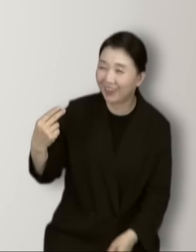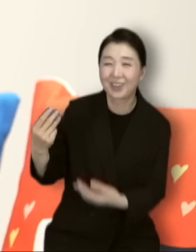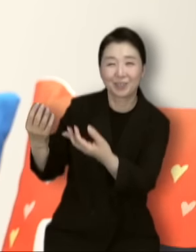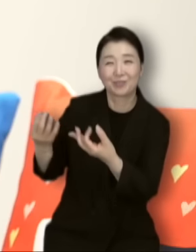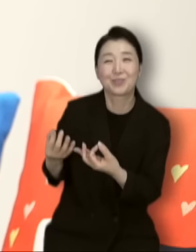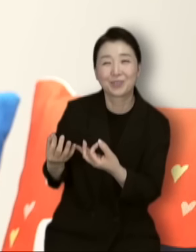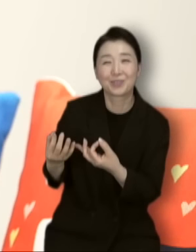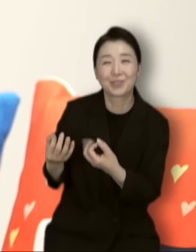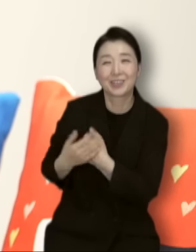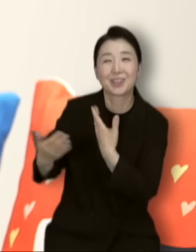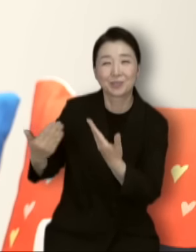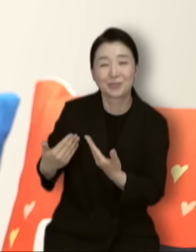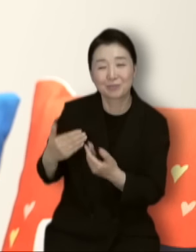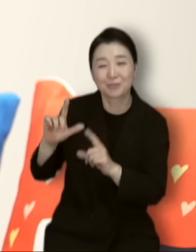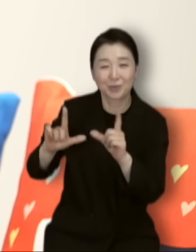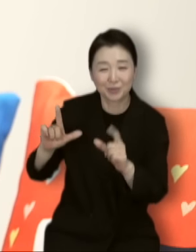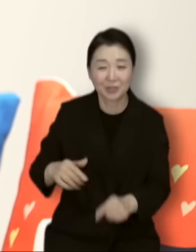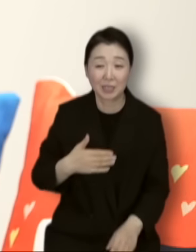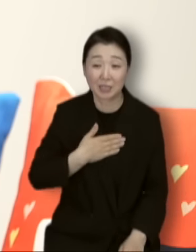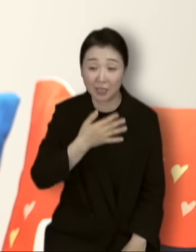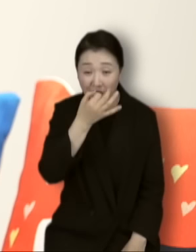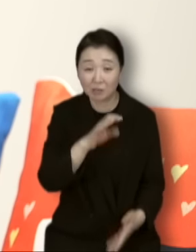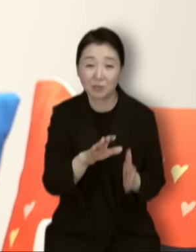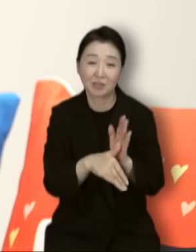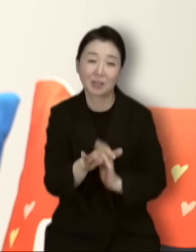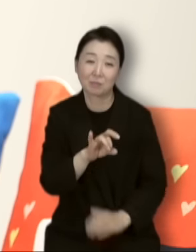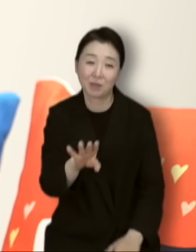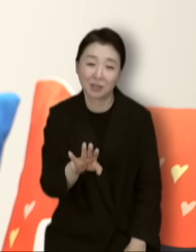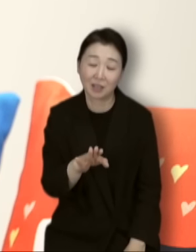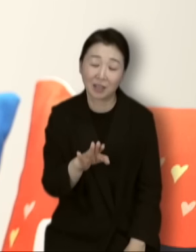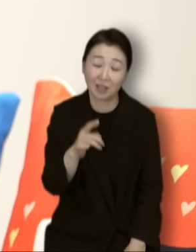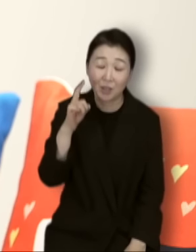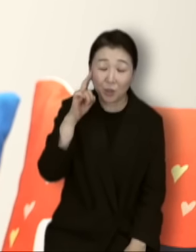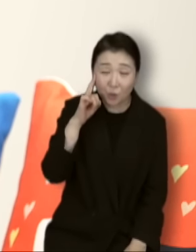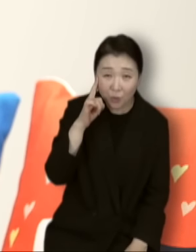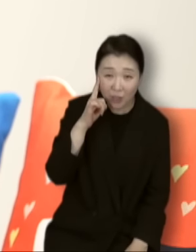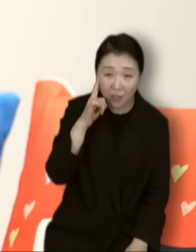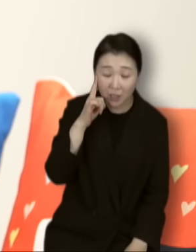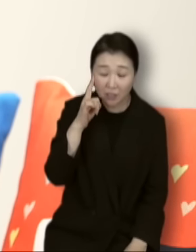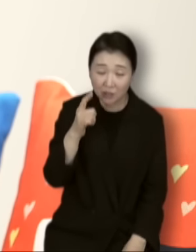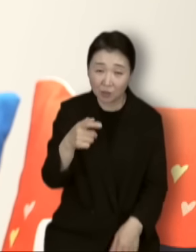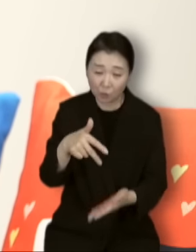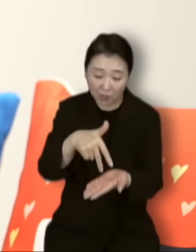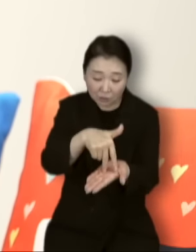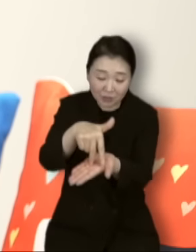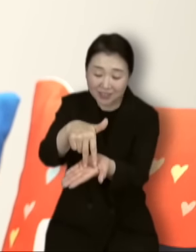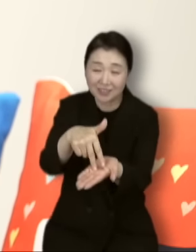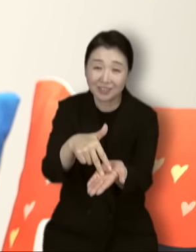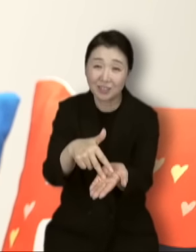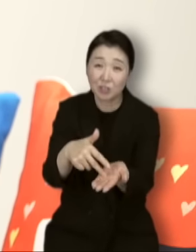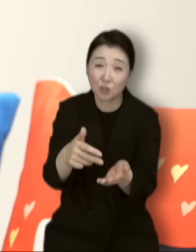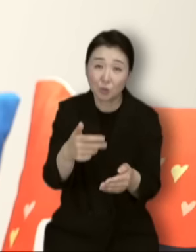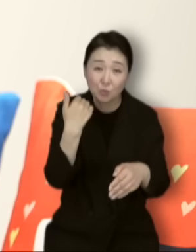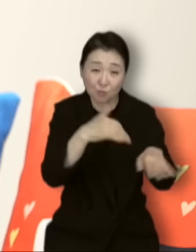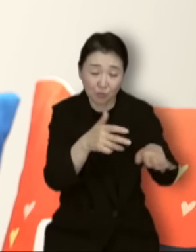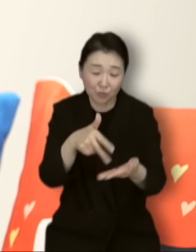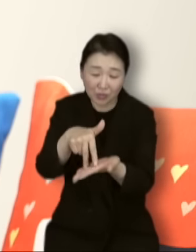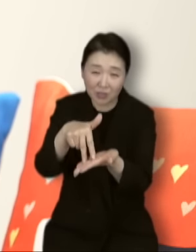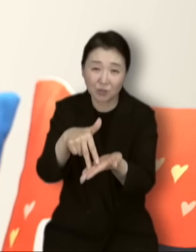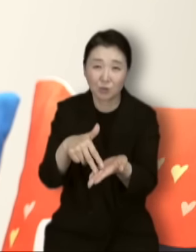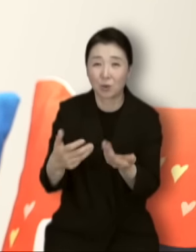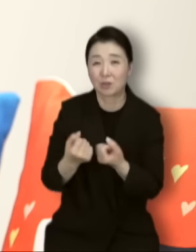저를 봐주시며 봐주시 제가 들마다로는 수스 사람들과의 그런